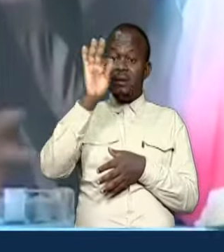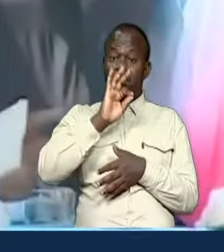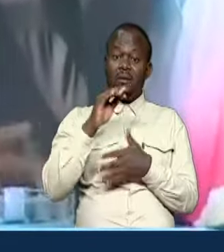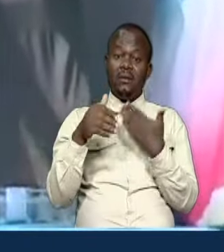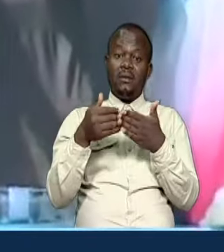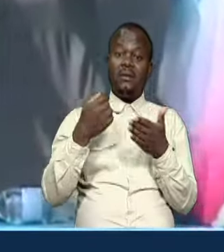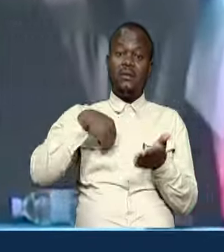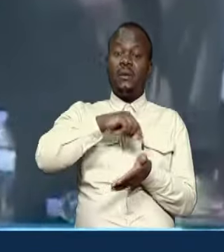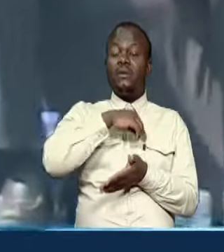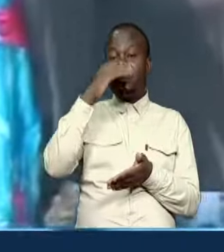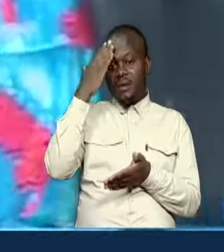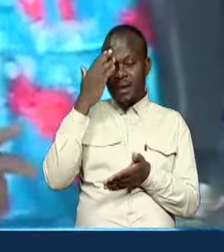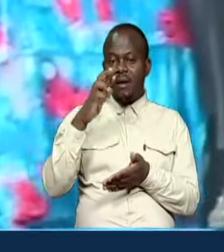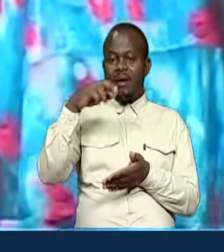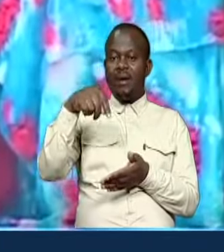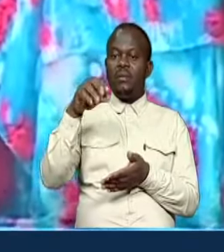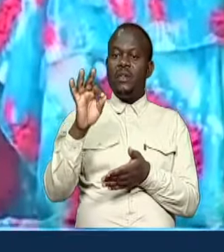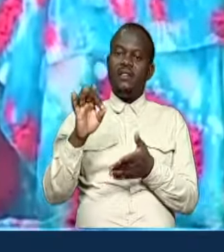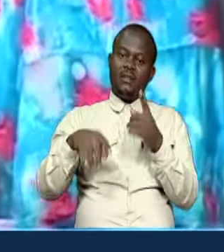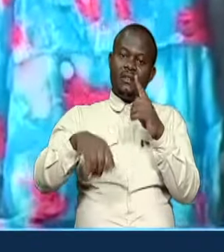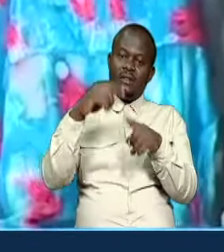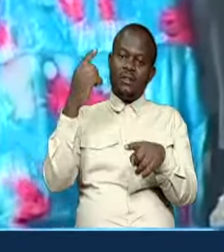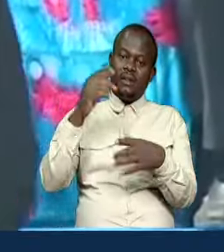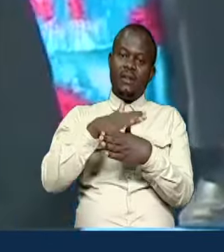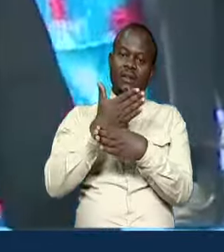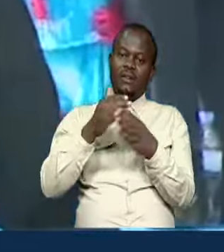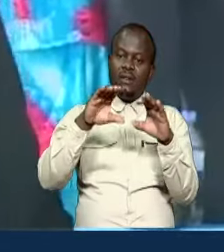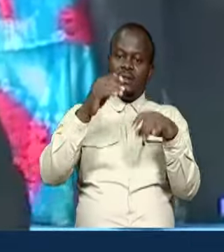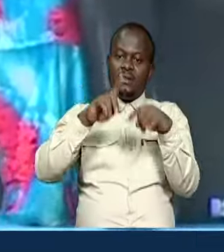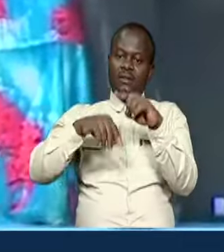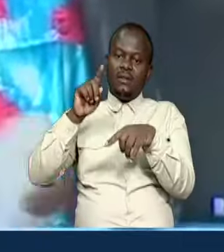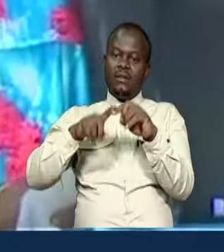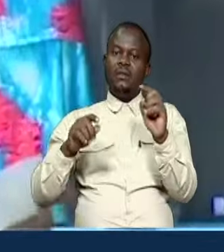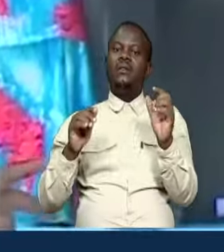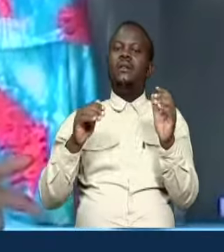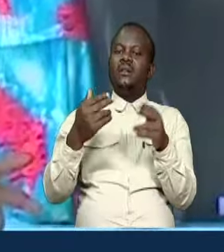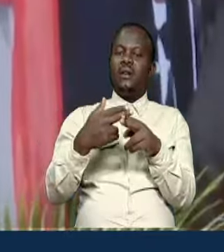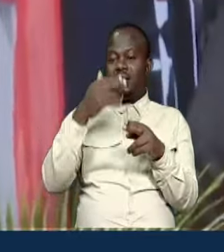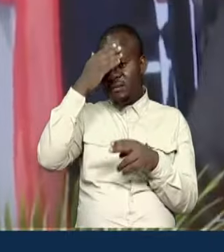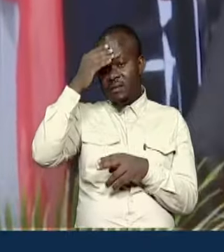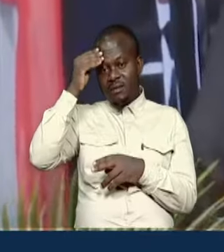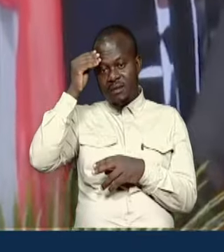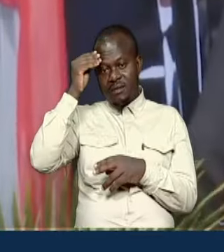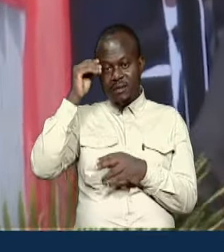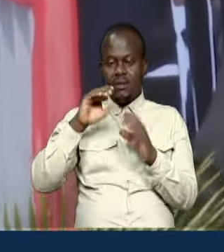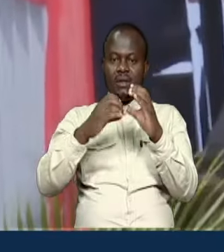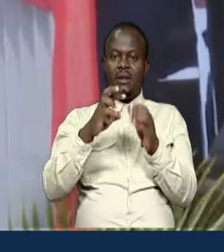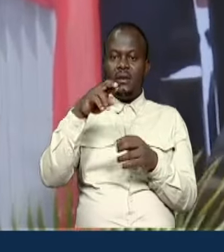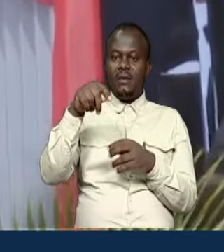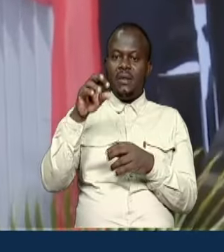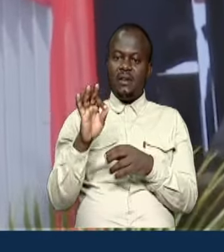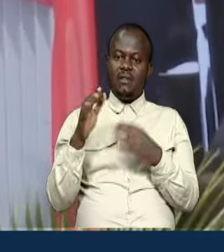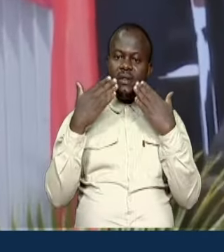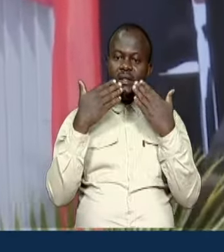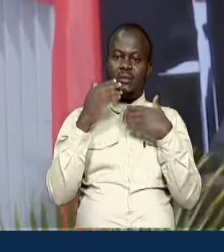ngo turabizi aho FPR tsindiye yagabanye n'imitwe ya politiki ngira ngo hafi kwiyibagirwa umukandida wa FPR Inkotanyi